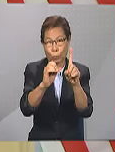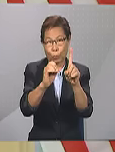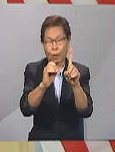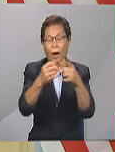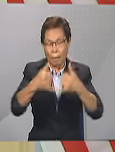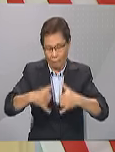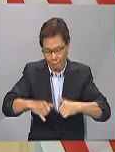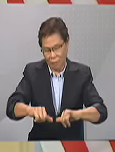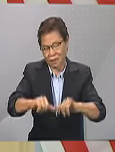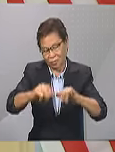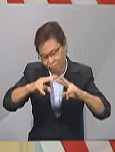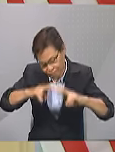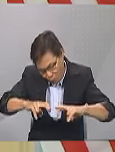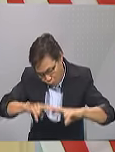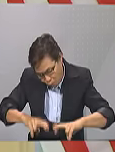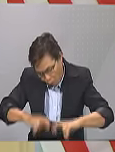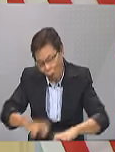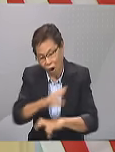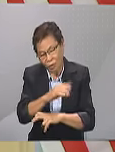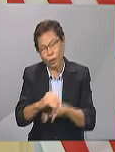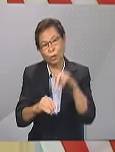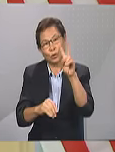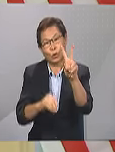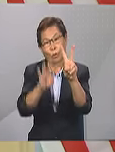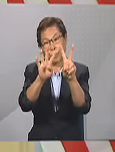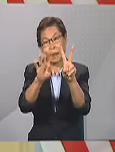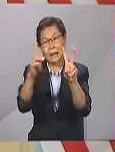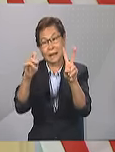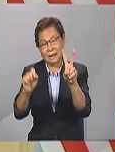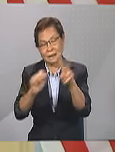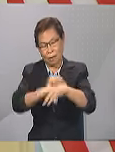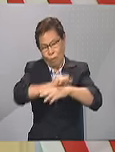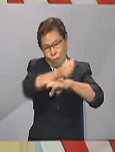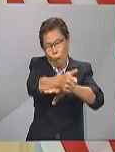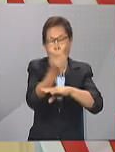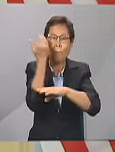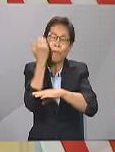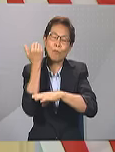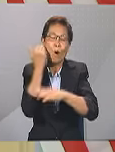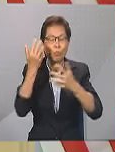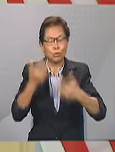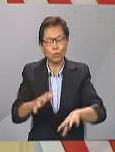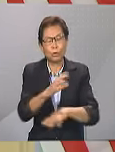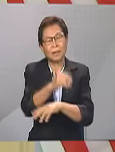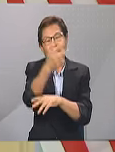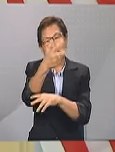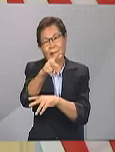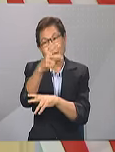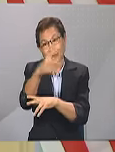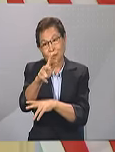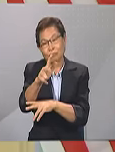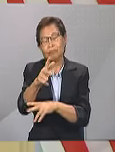Oh masih di dalam setan boneka LED 24 Chase didakwa di Mahkamah dan 13